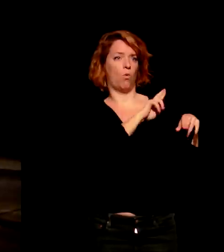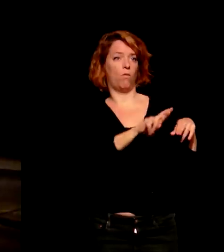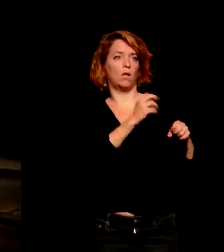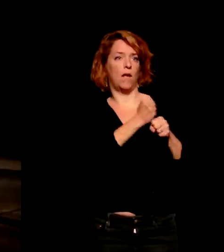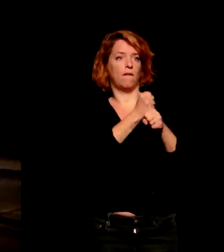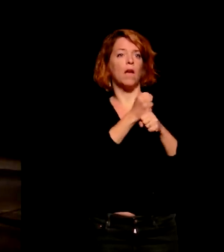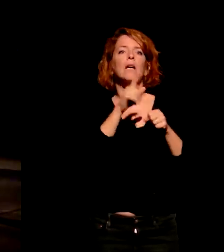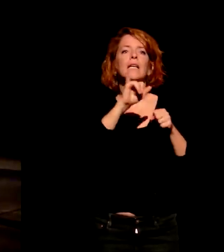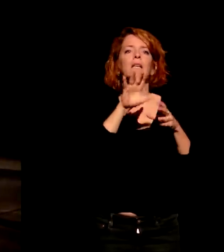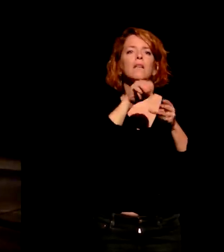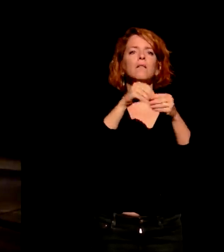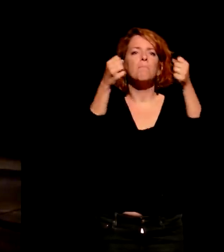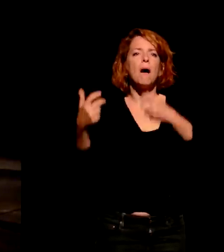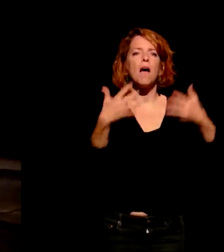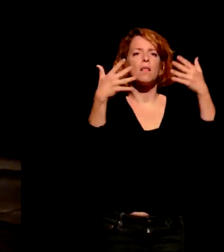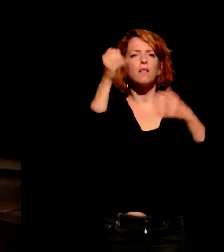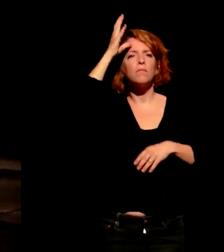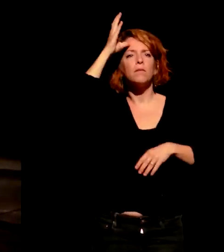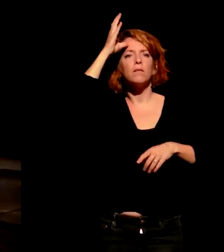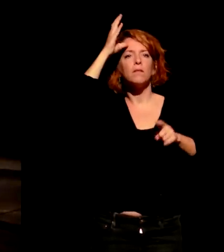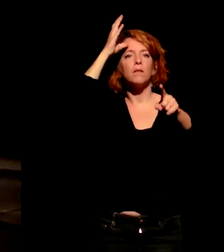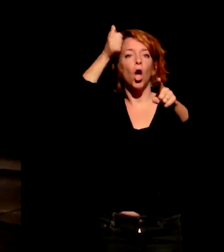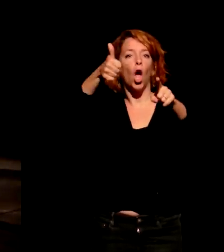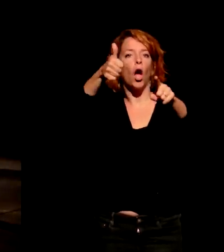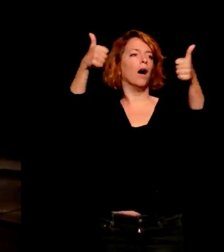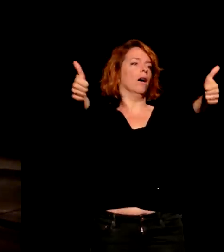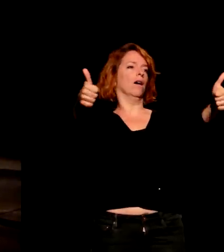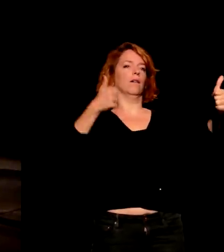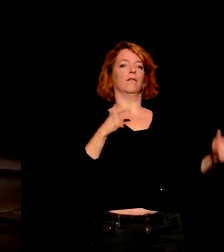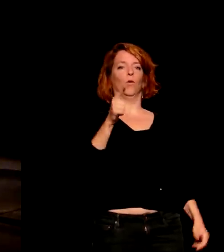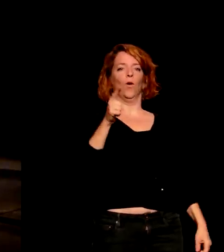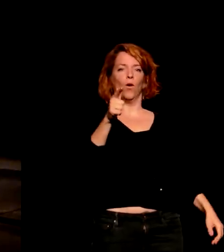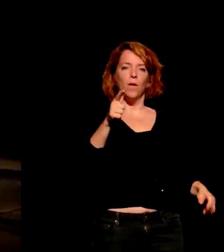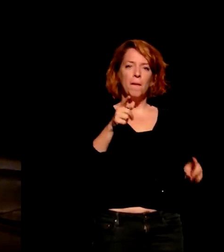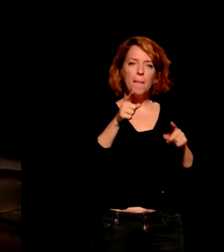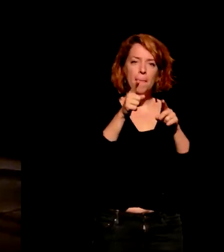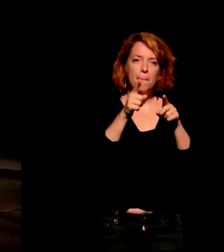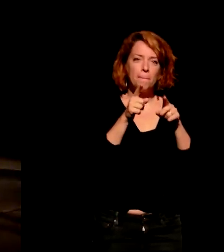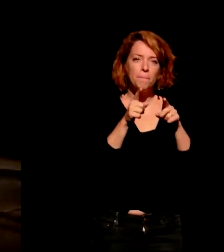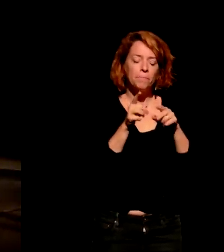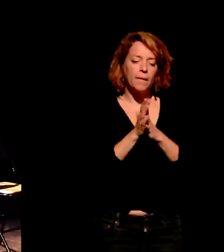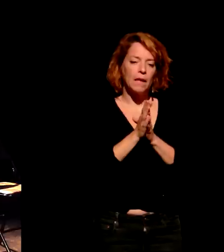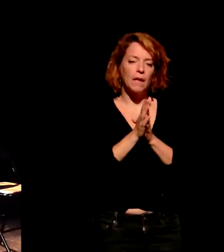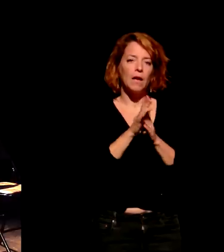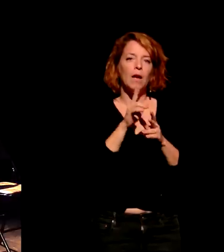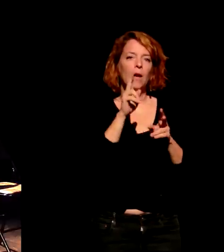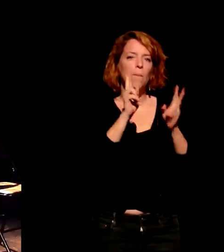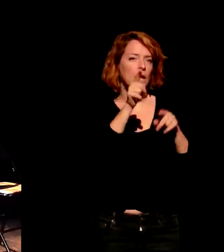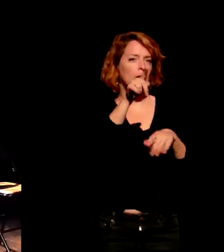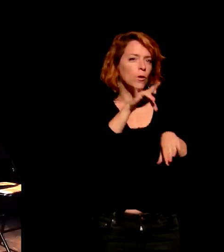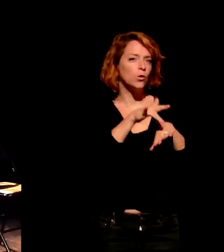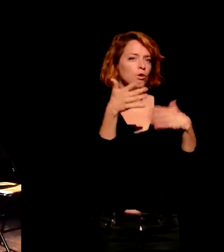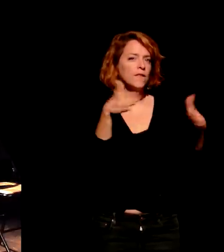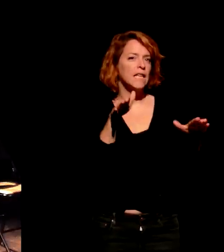salle. Ah, on est deux. Peut-être tu as vécu avec moi ce genre de grand moment de solitude